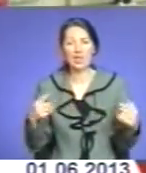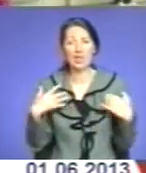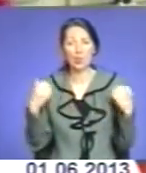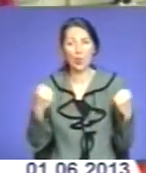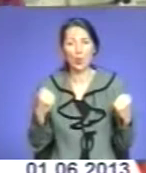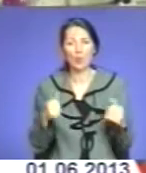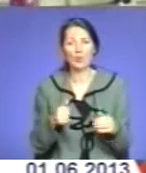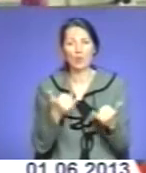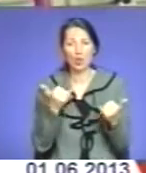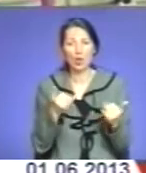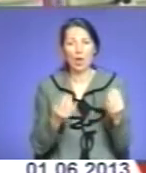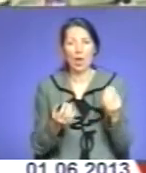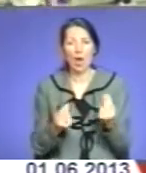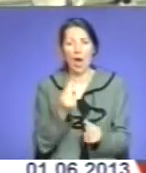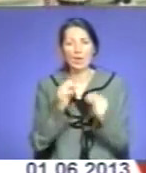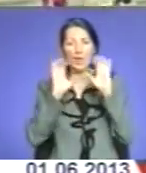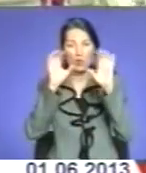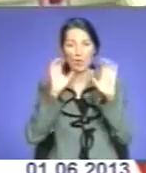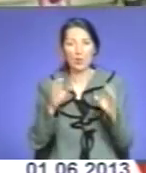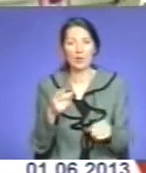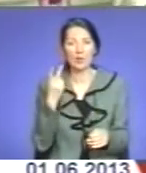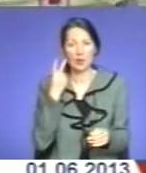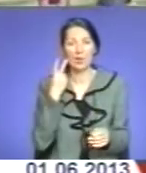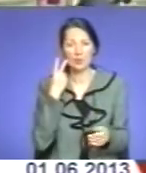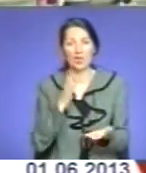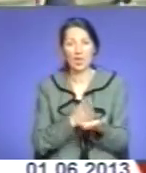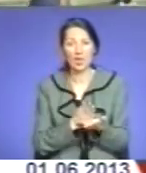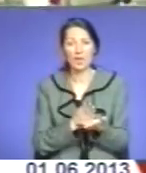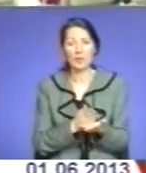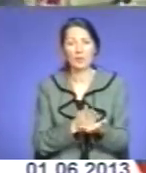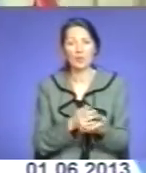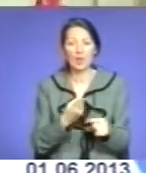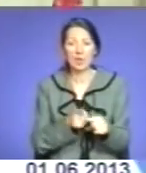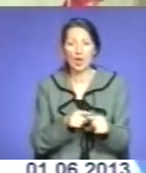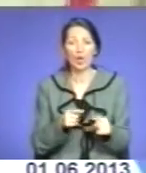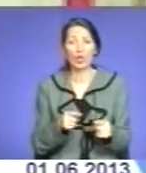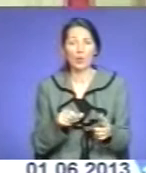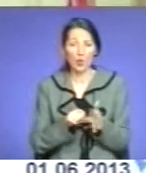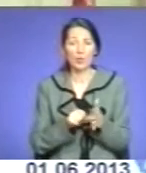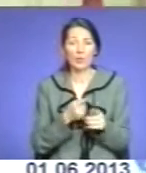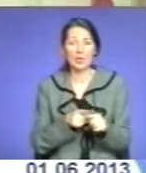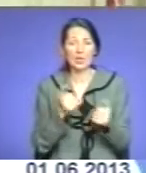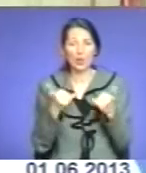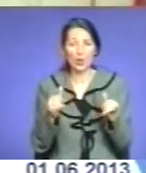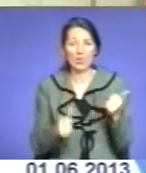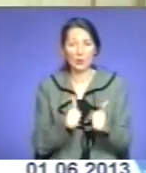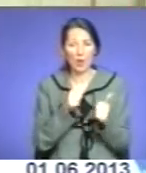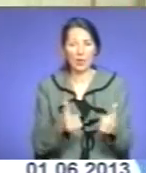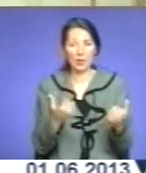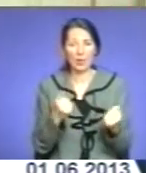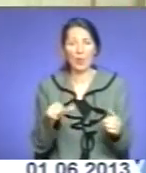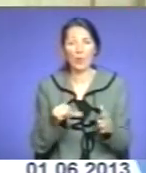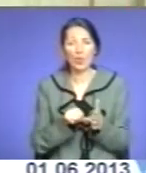ось ми зіграли волейбол, а, як правило, ми є стабільними учасниками цих чудових змагань. Ми приймаємо в таких видах спорту, як